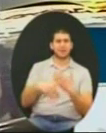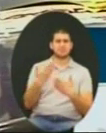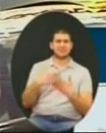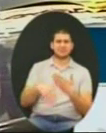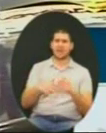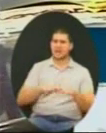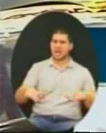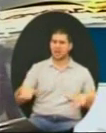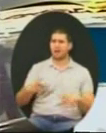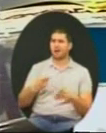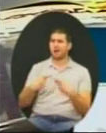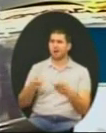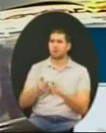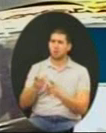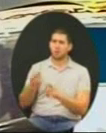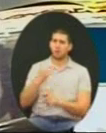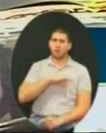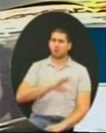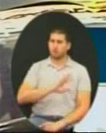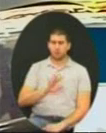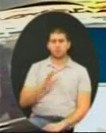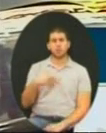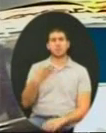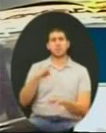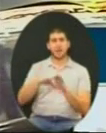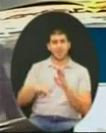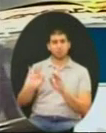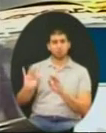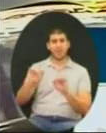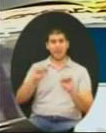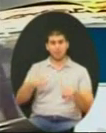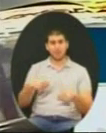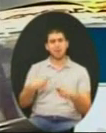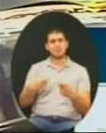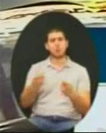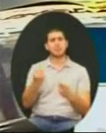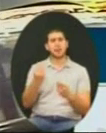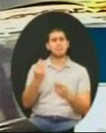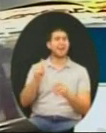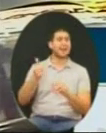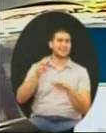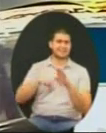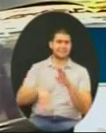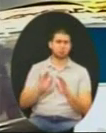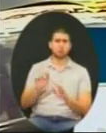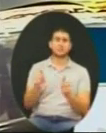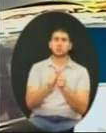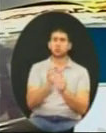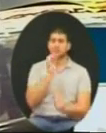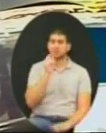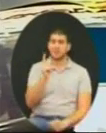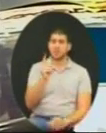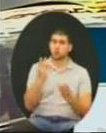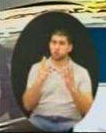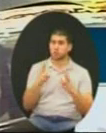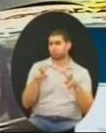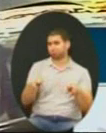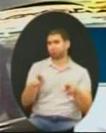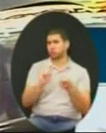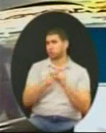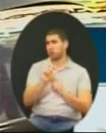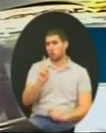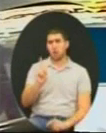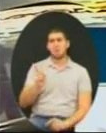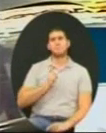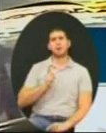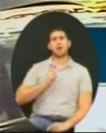בקרקע, ואת כל ההנחה הוא נותן במחיר הקרקע עבור אותם הקבלנים שימכרו את הדירות האלה במחיר הזול ביותר עבור זוגות הצעירים. אבל השיטה לא השתנתה, זה לא שהם עכשיו